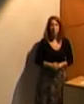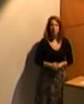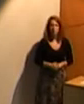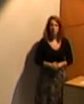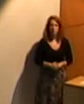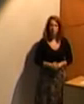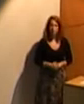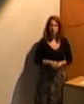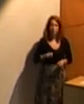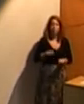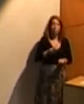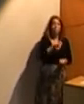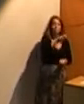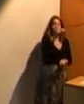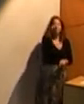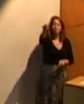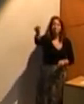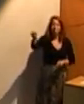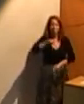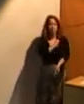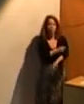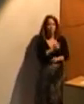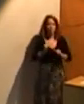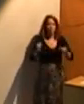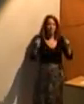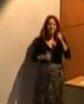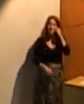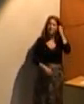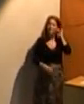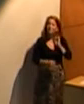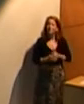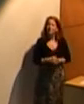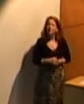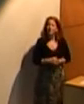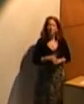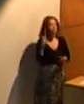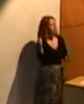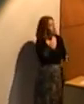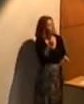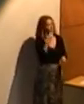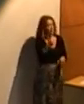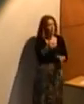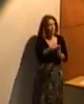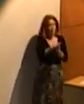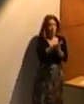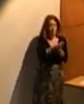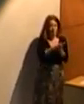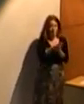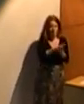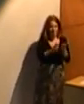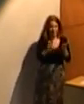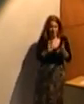il ya des sportifs merci excusez moi je fais tout